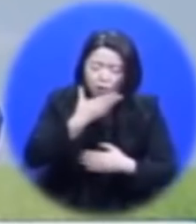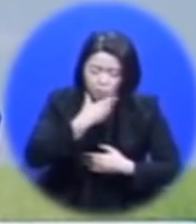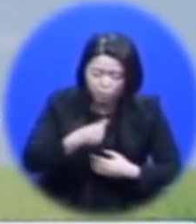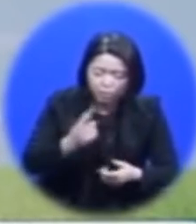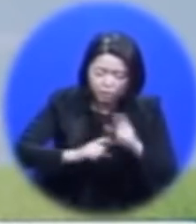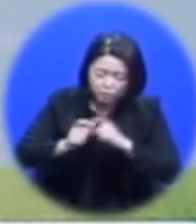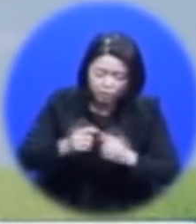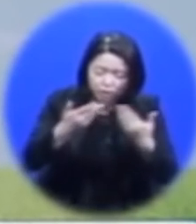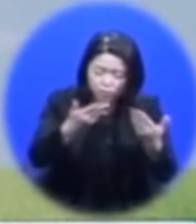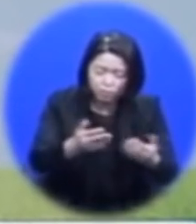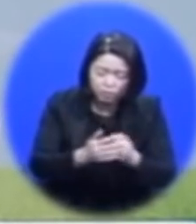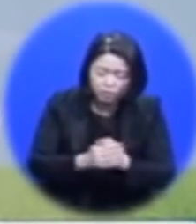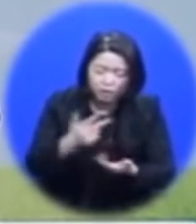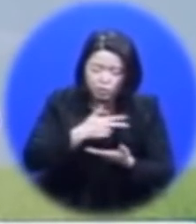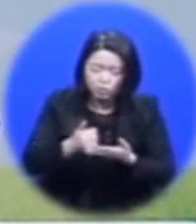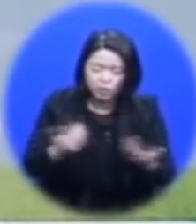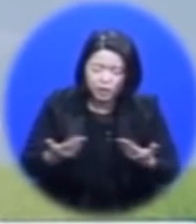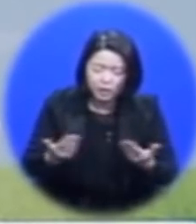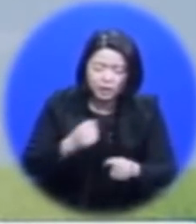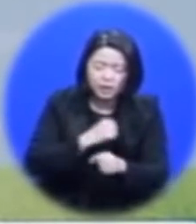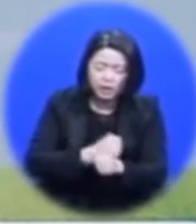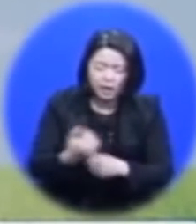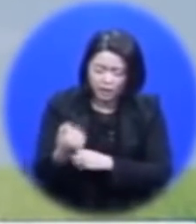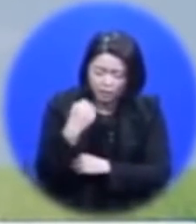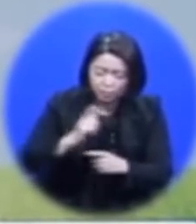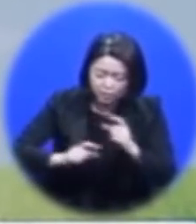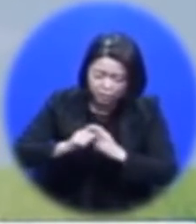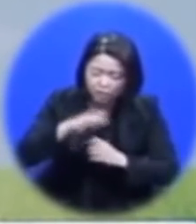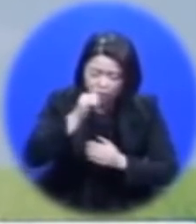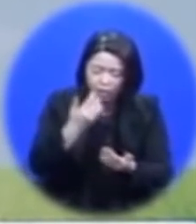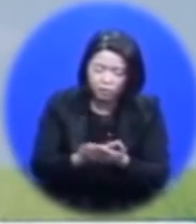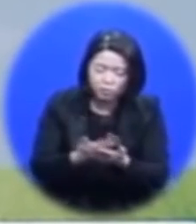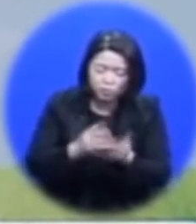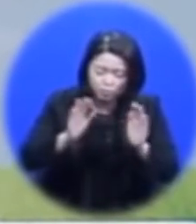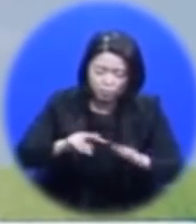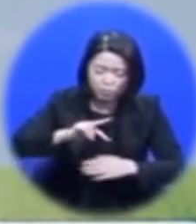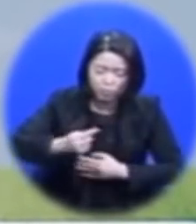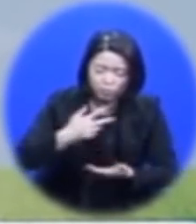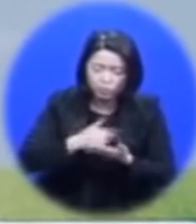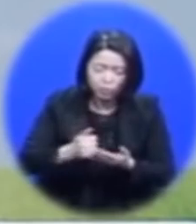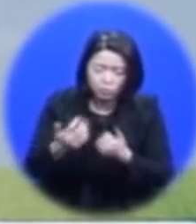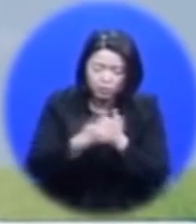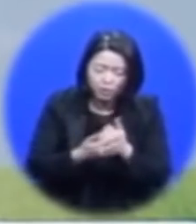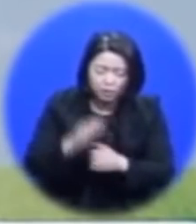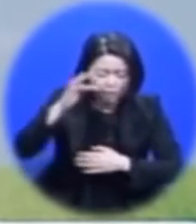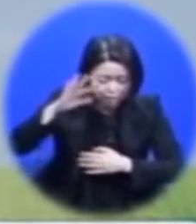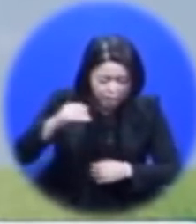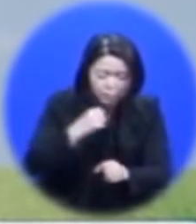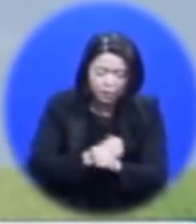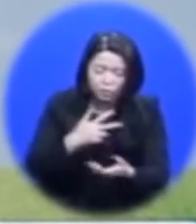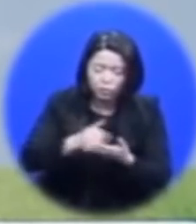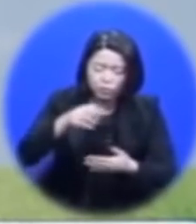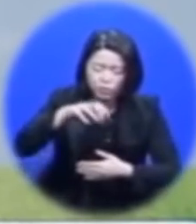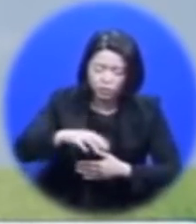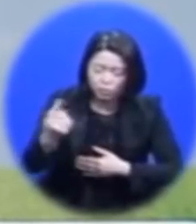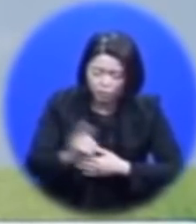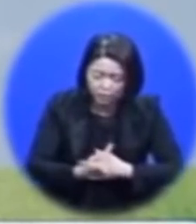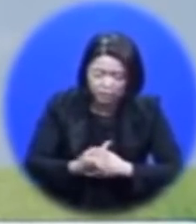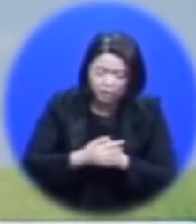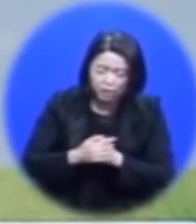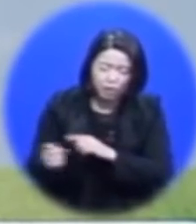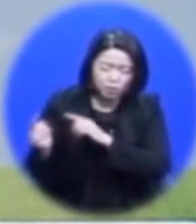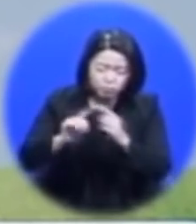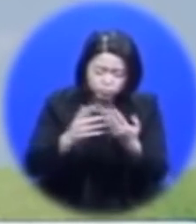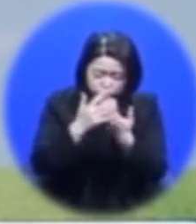더하셔서 주의 일할 힘이 더욱 있게 하셔서 오늘도 주님의 은혜를 사모하여 주님께 왔사오니